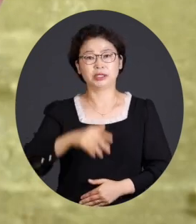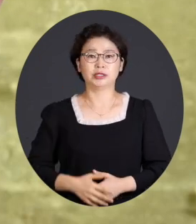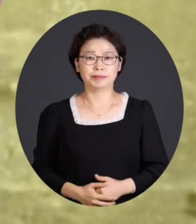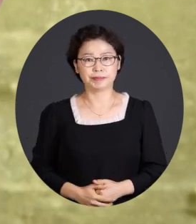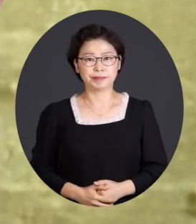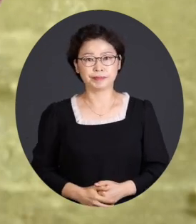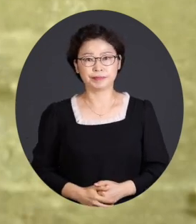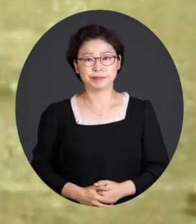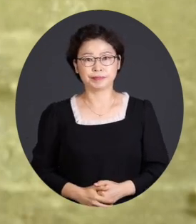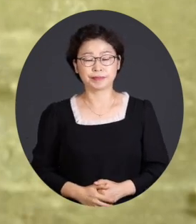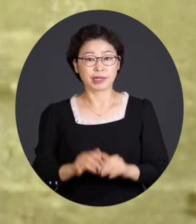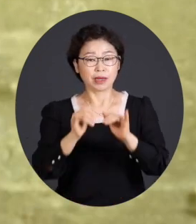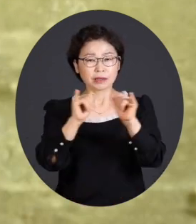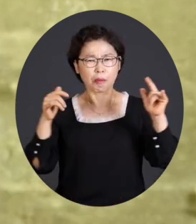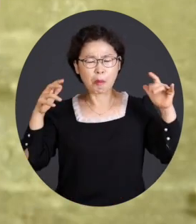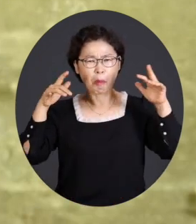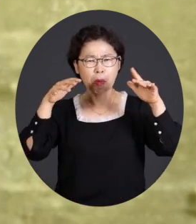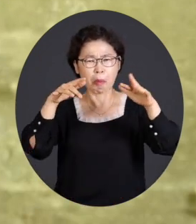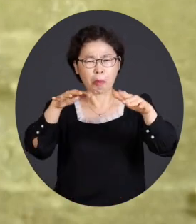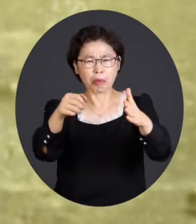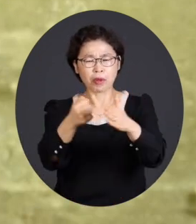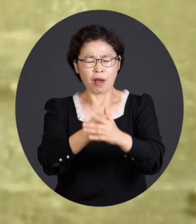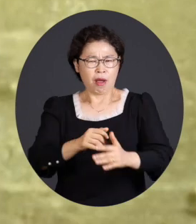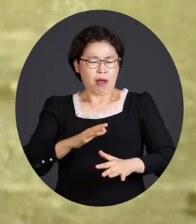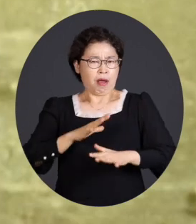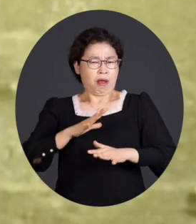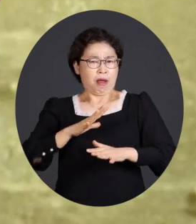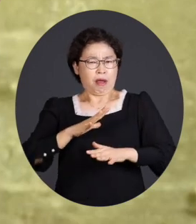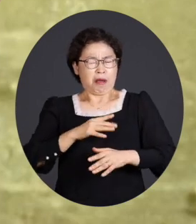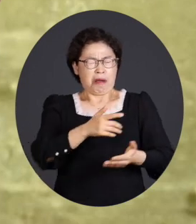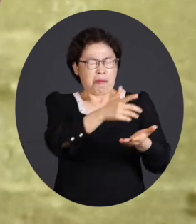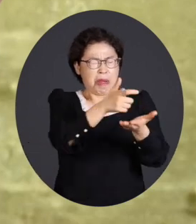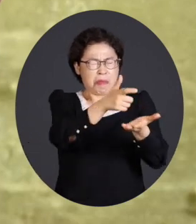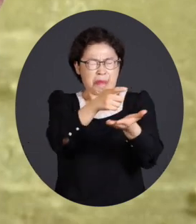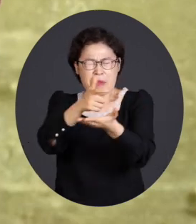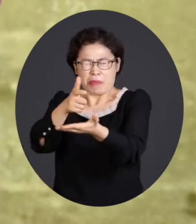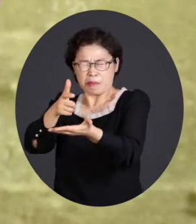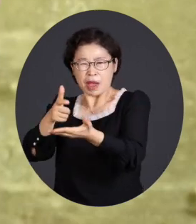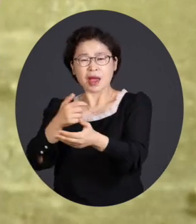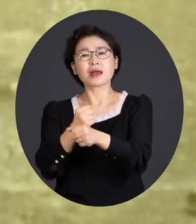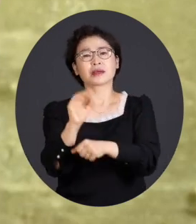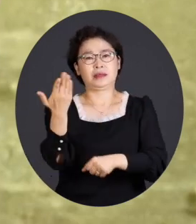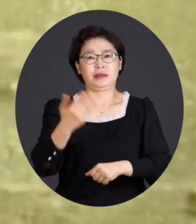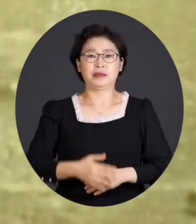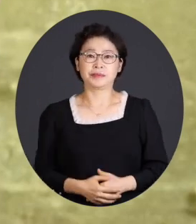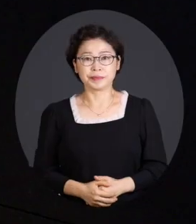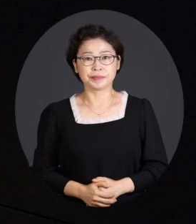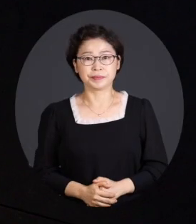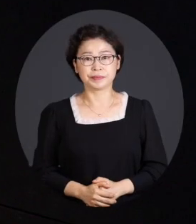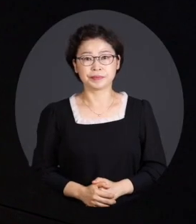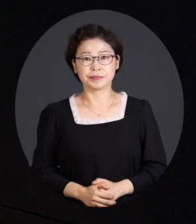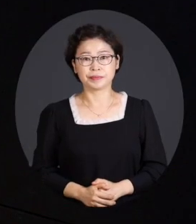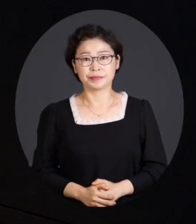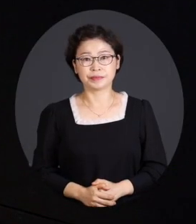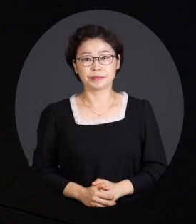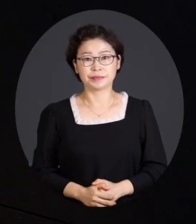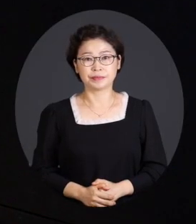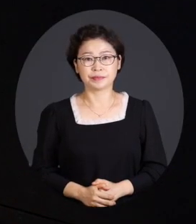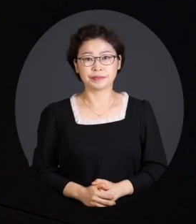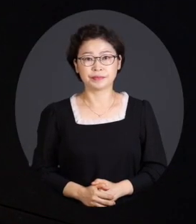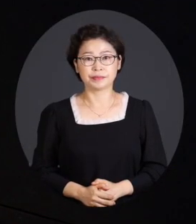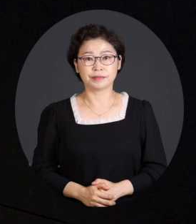경찰이었습니다. 이 사람들이 몰려오자 이 겁을 먹고 무차별적인 발포를 한 것인데요.